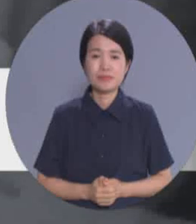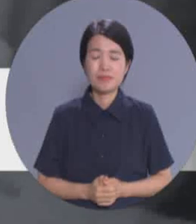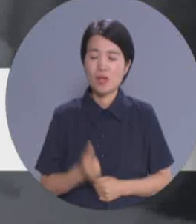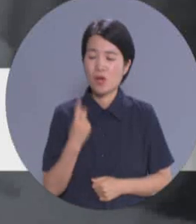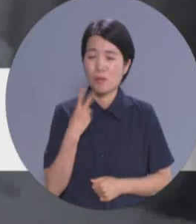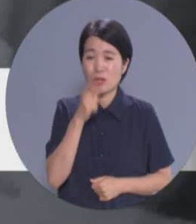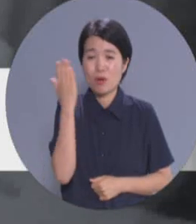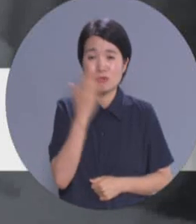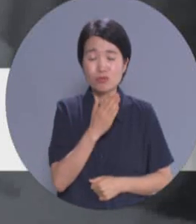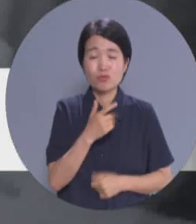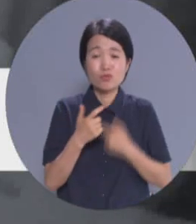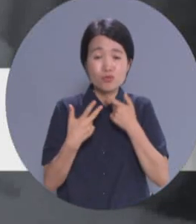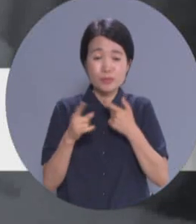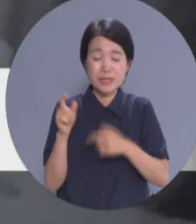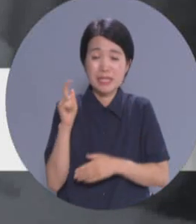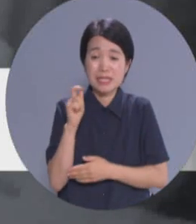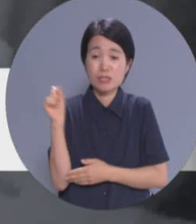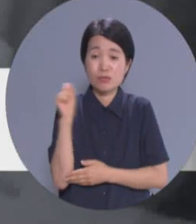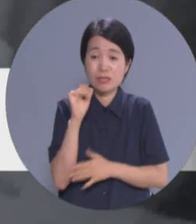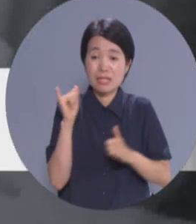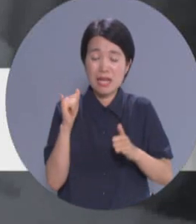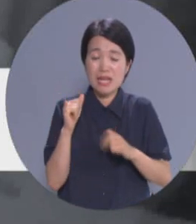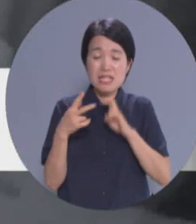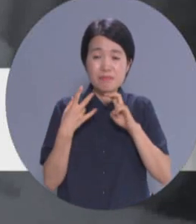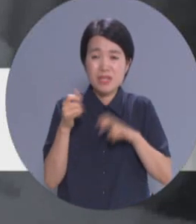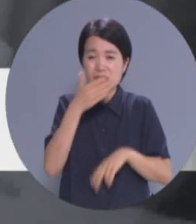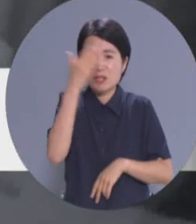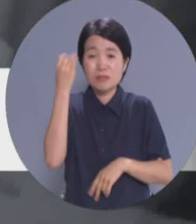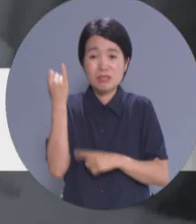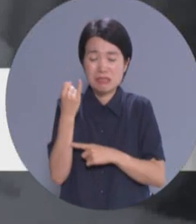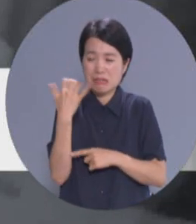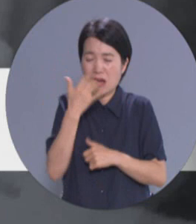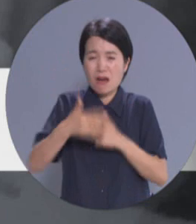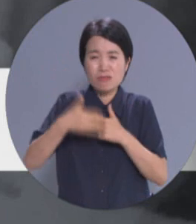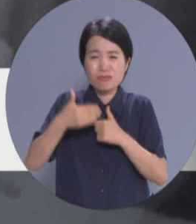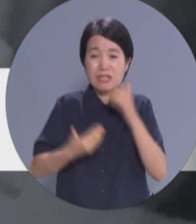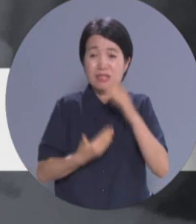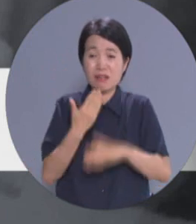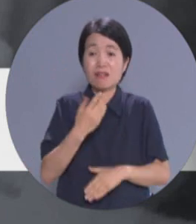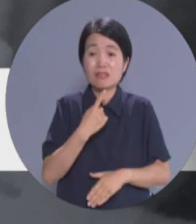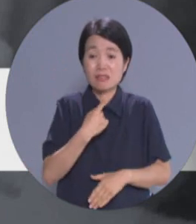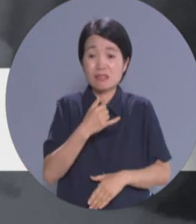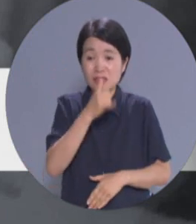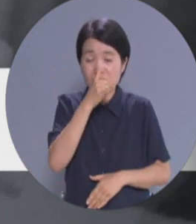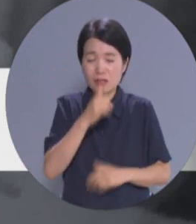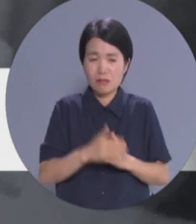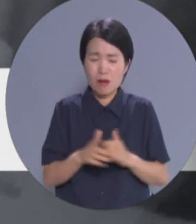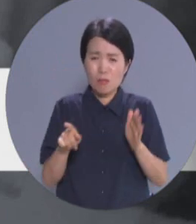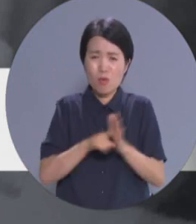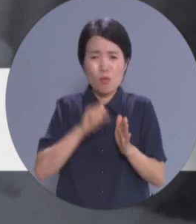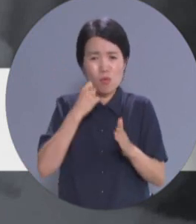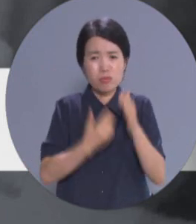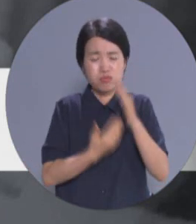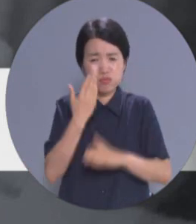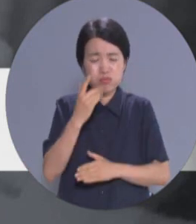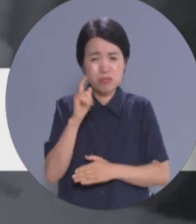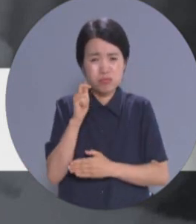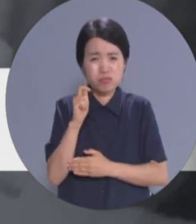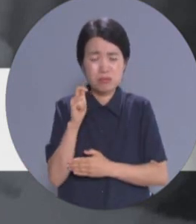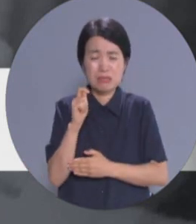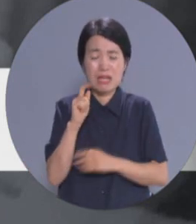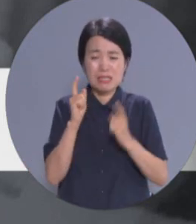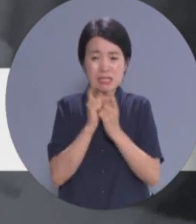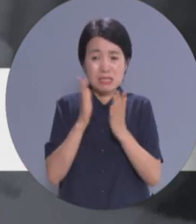얼마 전 여수의 한 60대 택시기사가 20대 여성으로부터 성추행을 당했죠. 이처럼 믿기 힘든 사건을 택시기사가